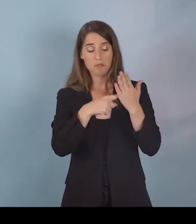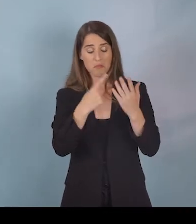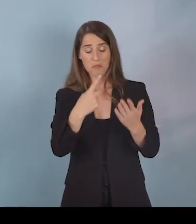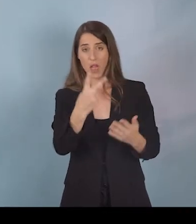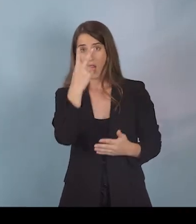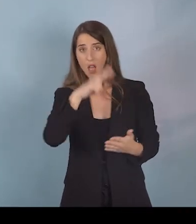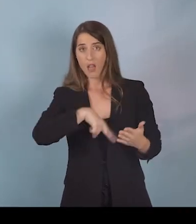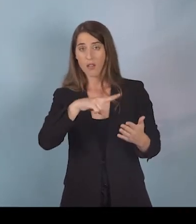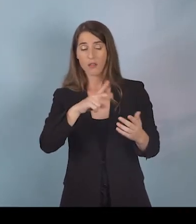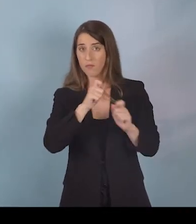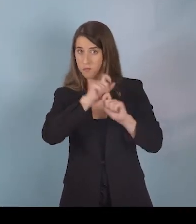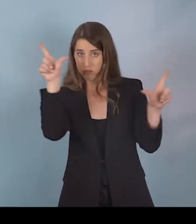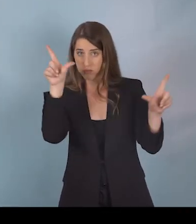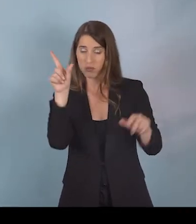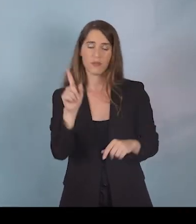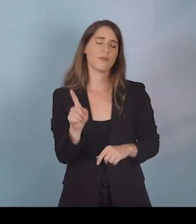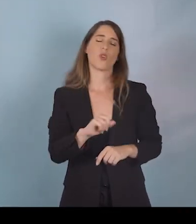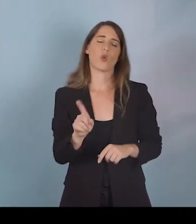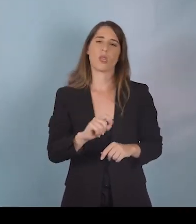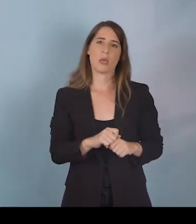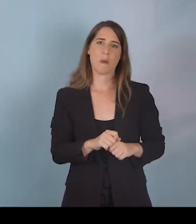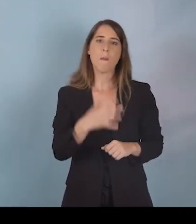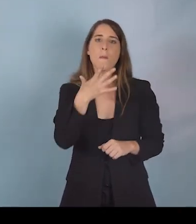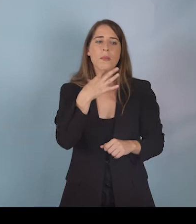Τα αποτελέσματα δεν ξαφνιάζουν.